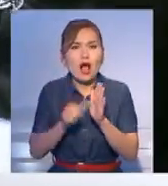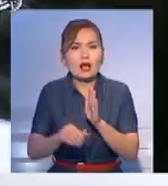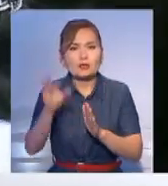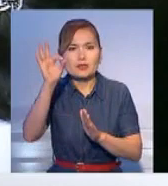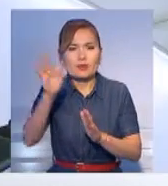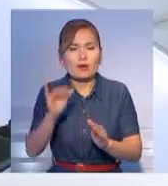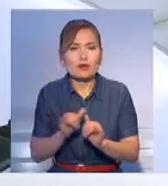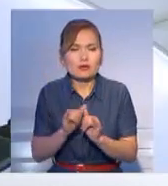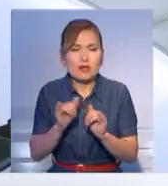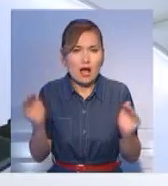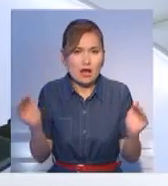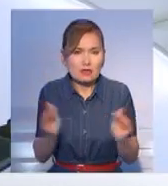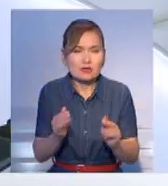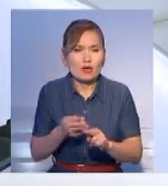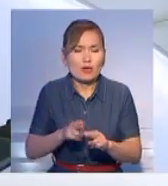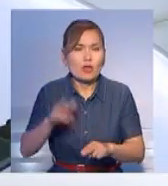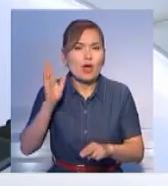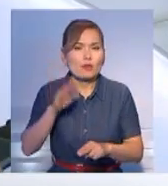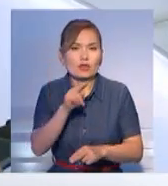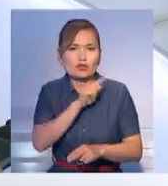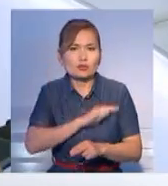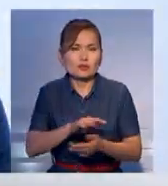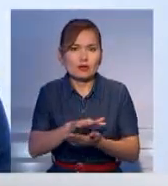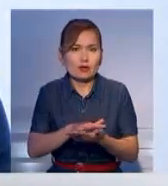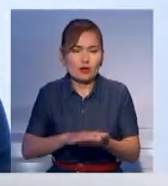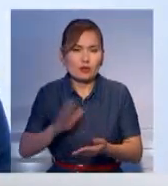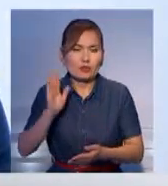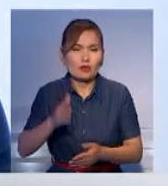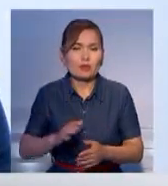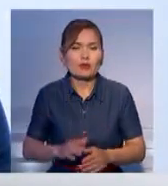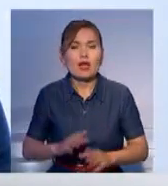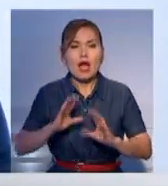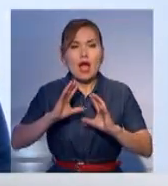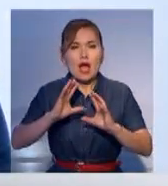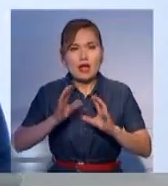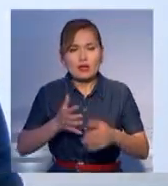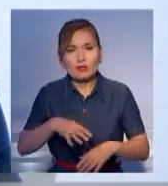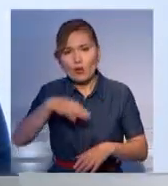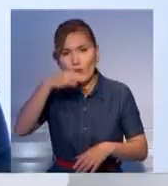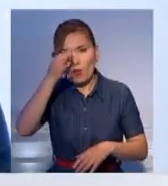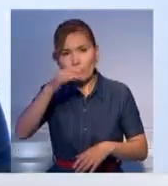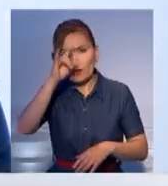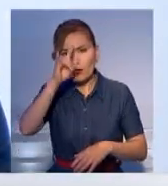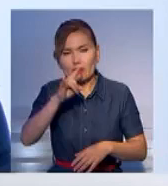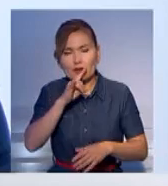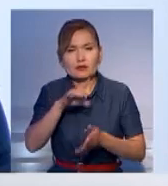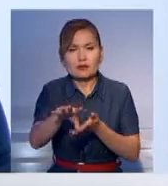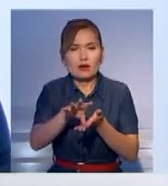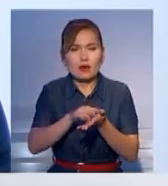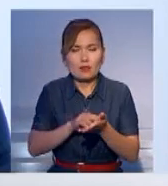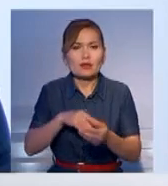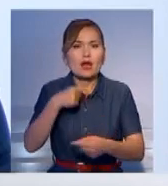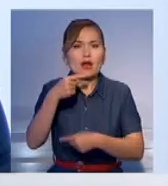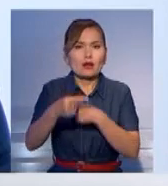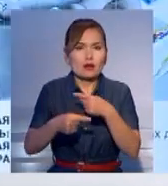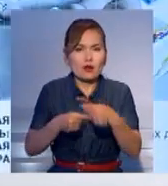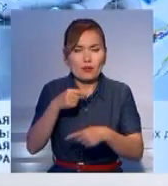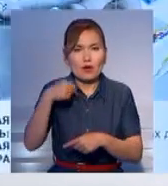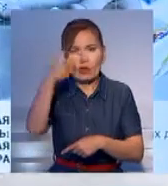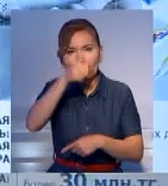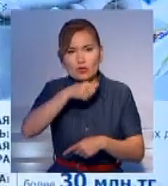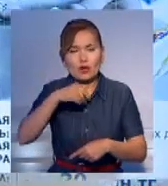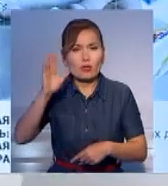коммуникациялар министрлігі бұнымен тоқтап қалмайды. Әлемдік тәжірибеге сәйкес келесі кезеңдерден